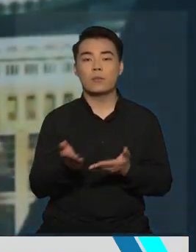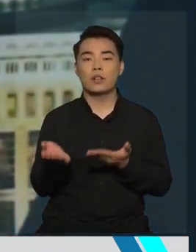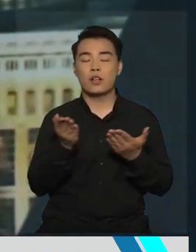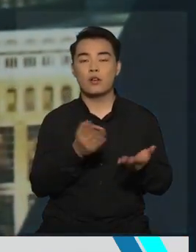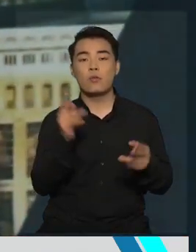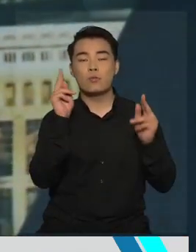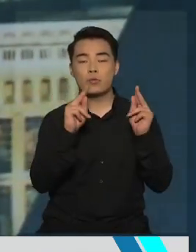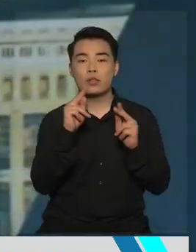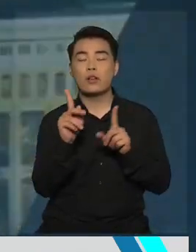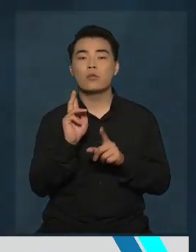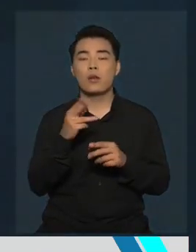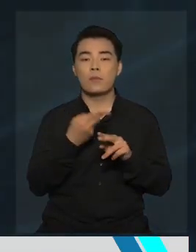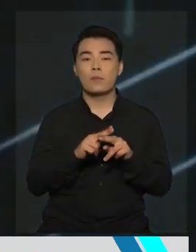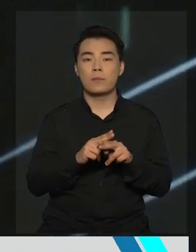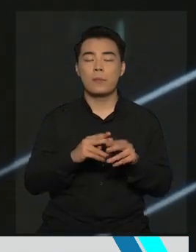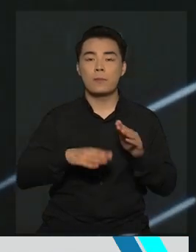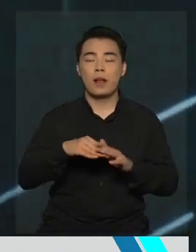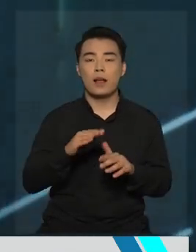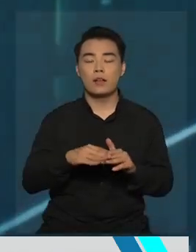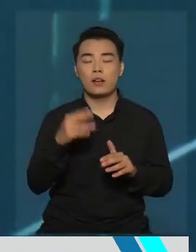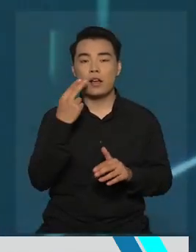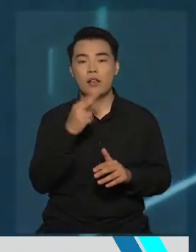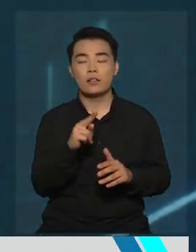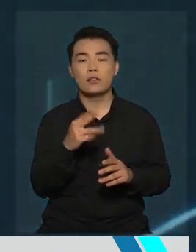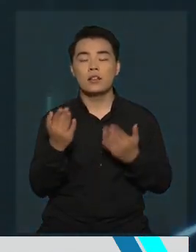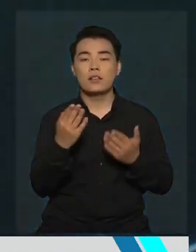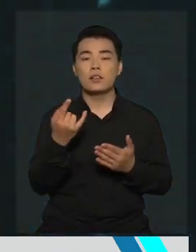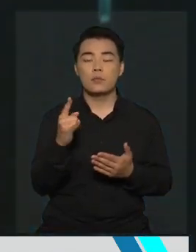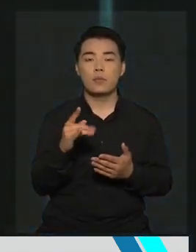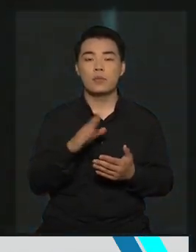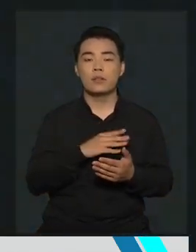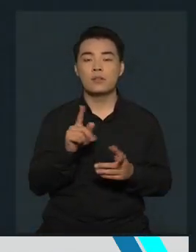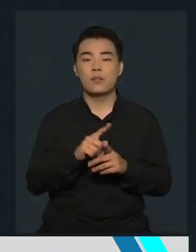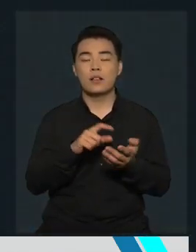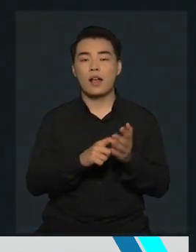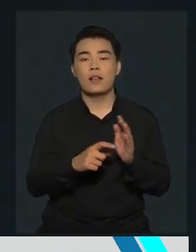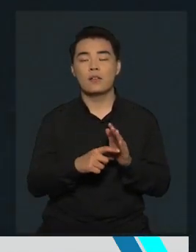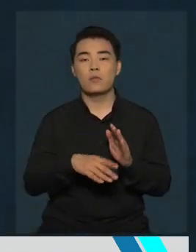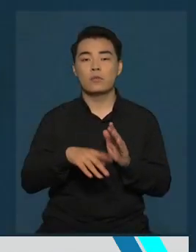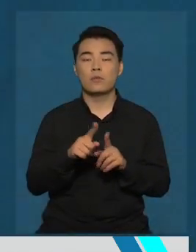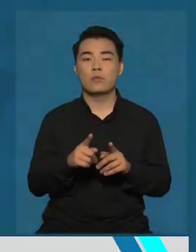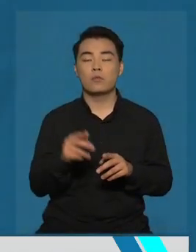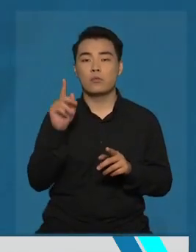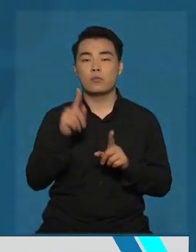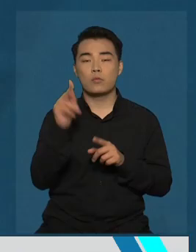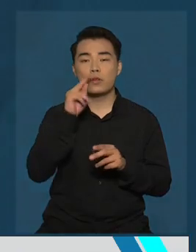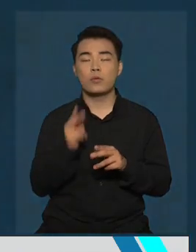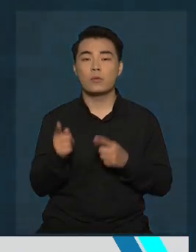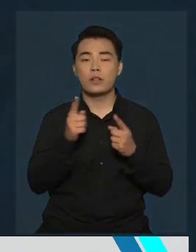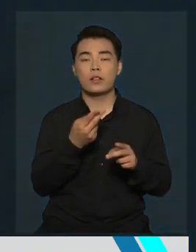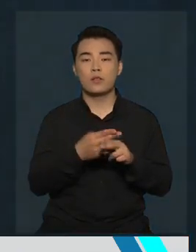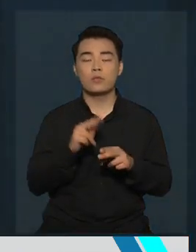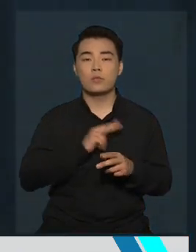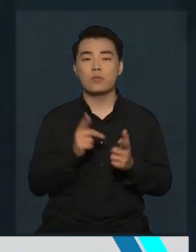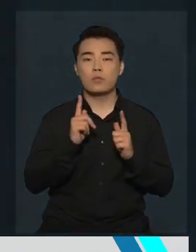учиться, которые, значит, естественно, если ребенок после 11 класса уехал учиться, то дальше уже трудоустраивается это по